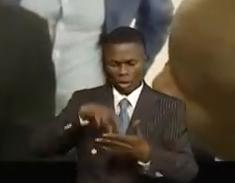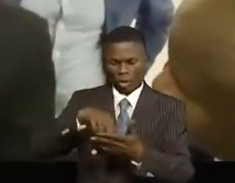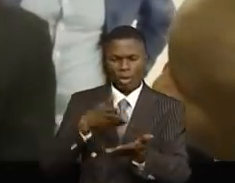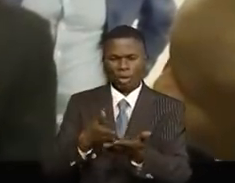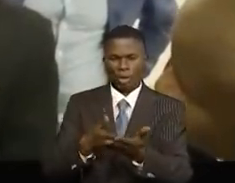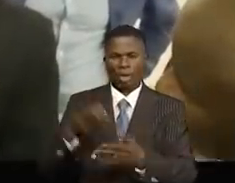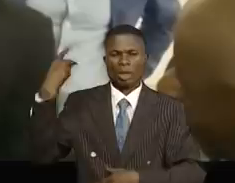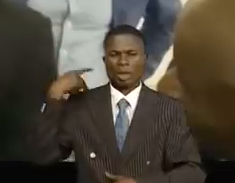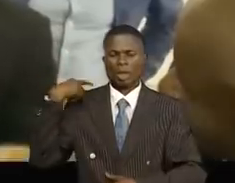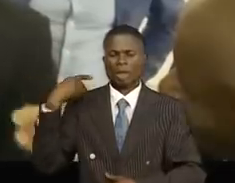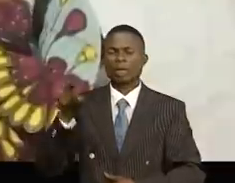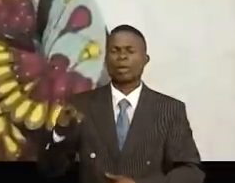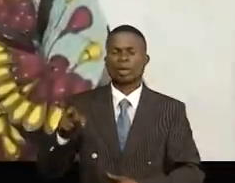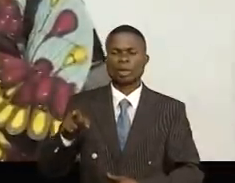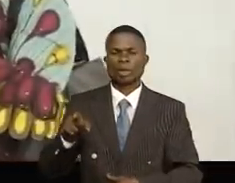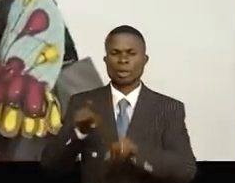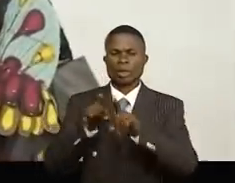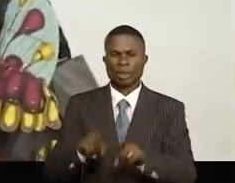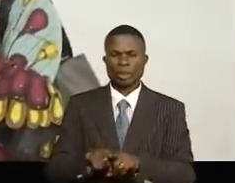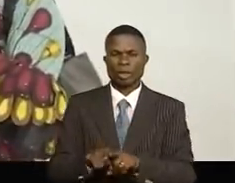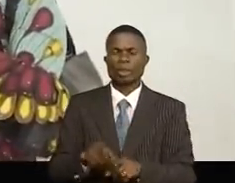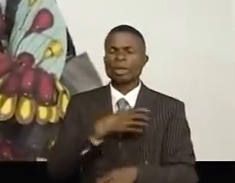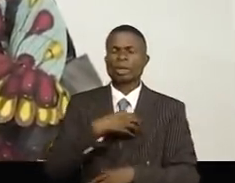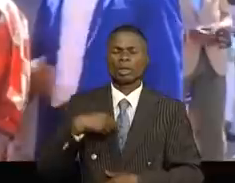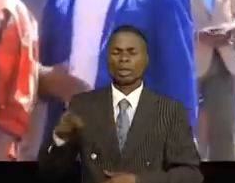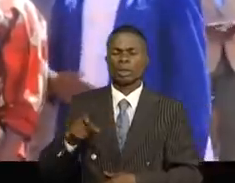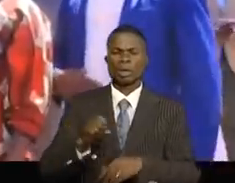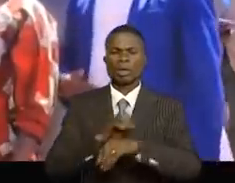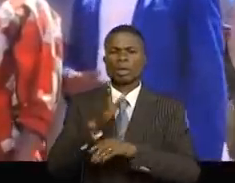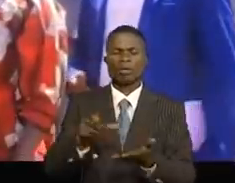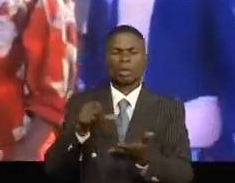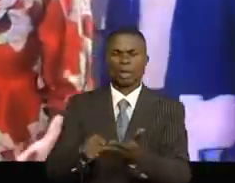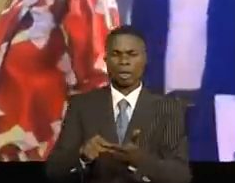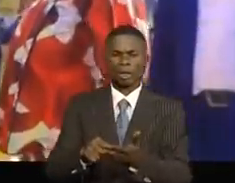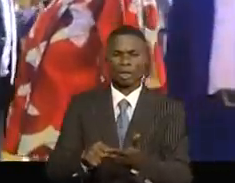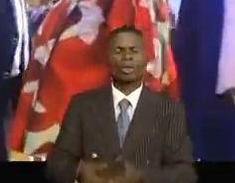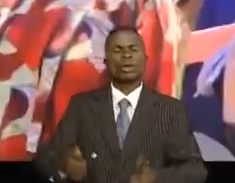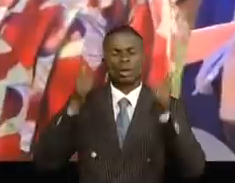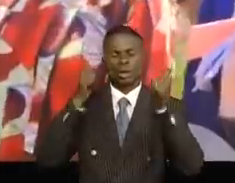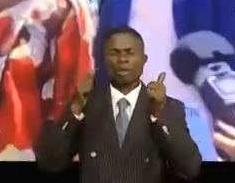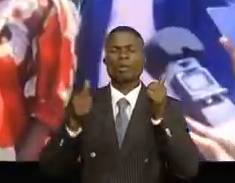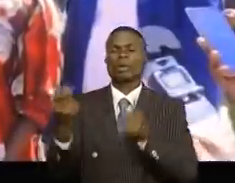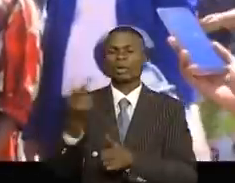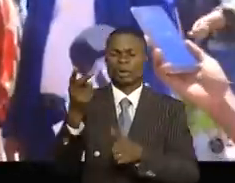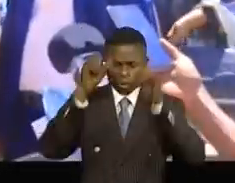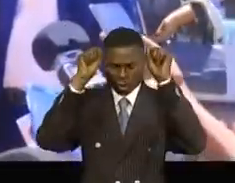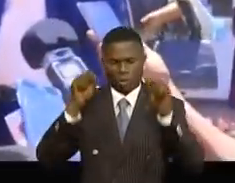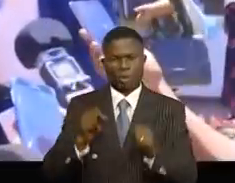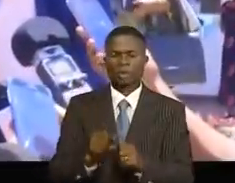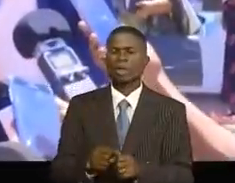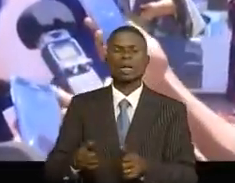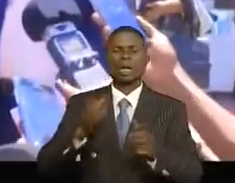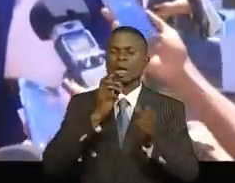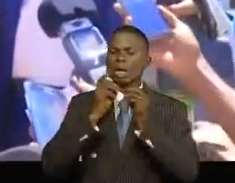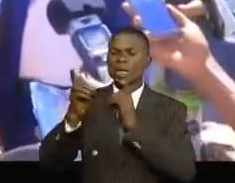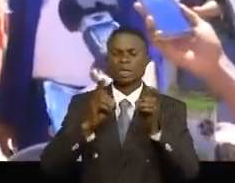-ci par les honorables Alexis Katempa et Koulounemba Virginie, mandataire des pétitionnaires et devant les refus des incriminés à présenter leurs moyens de défense, 13